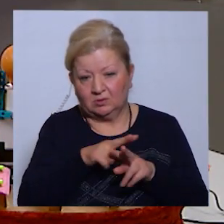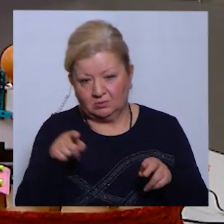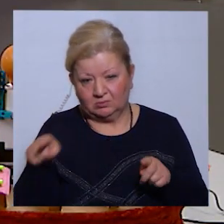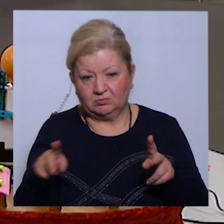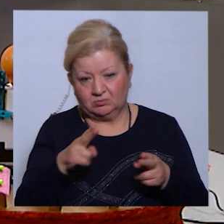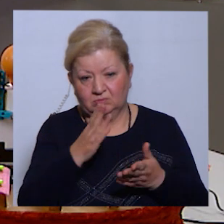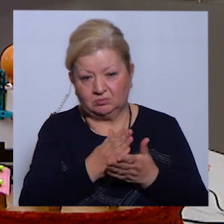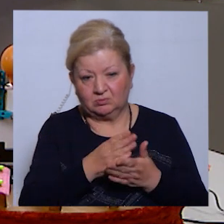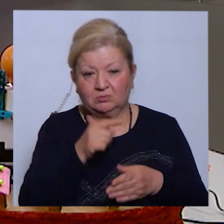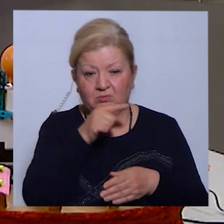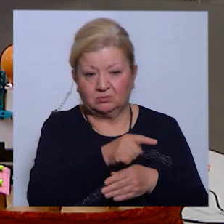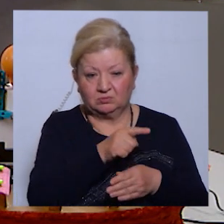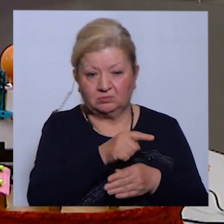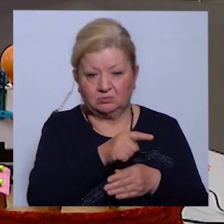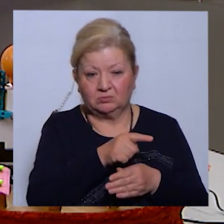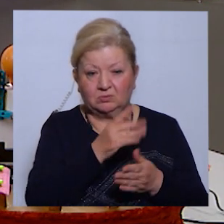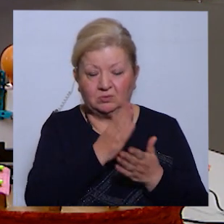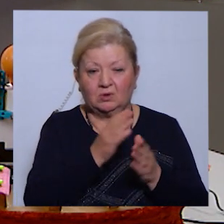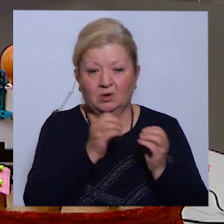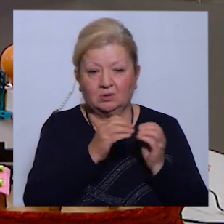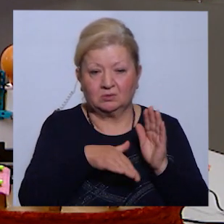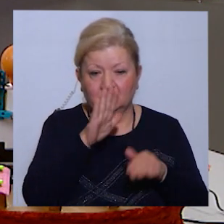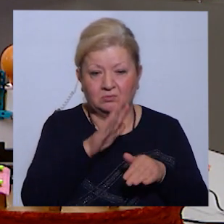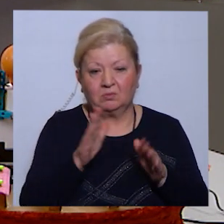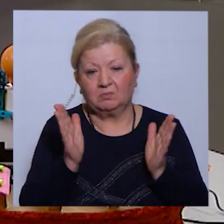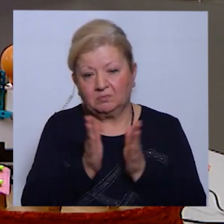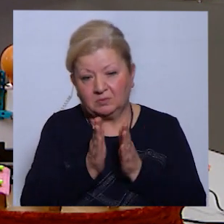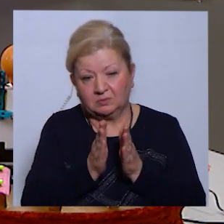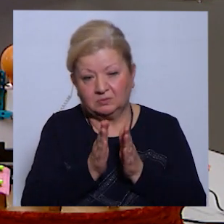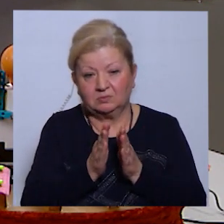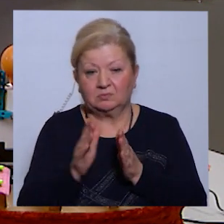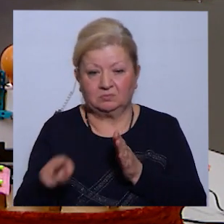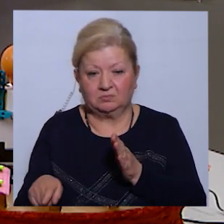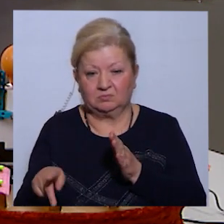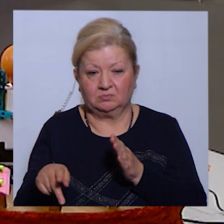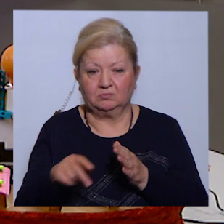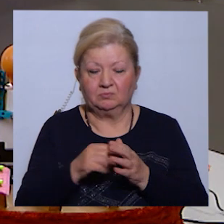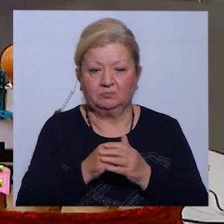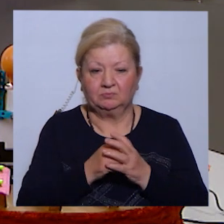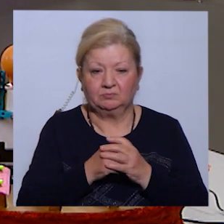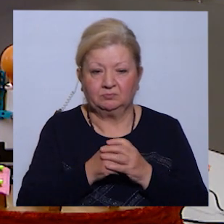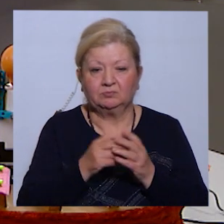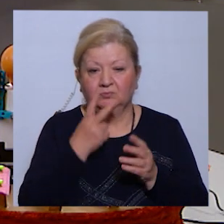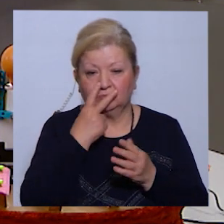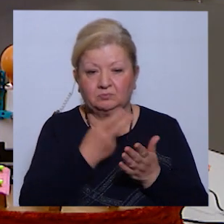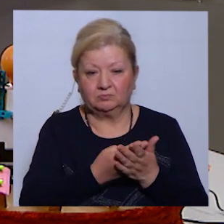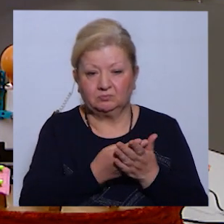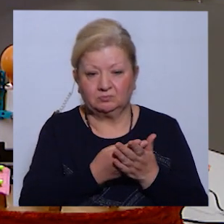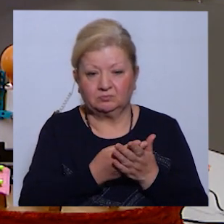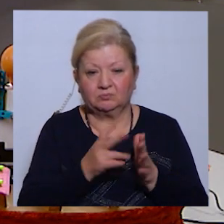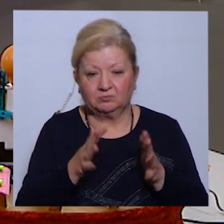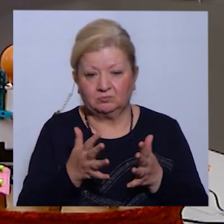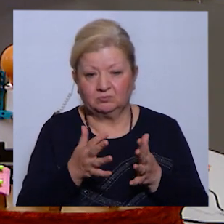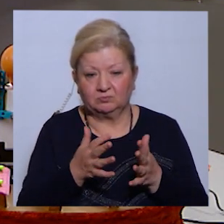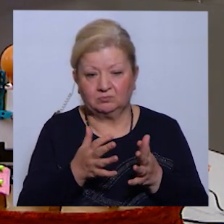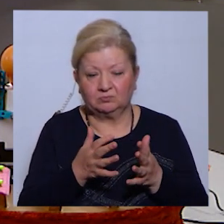აი ამ კონდენსატორის ტევადობა 10-ჯერ მეტია პატარა კონდენსატორის ტევადობაზე. და ვნახოთ ასეთი მოვლენა.